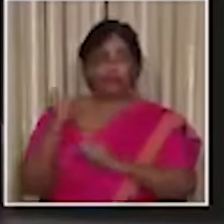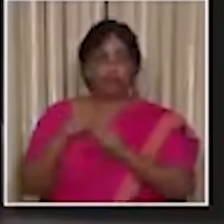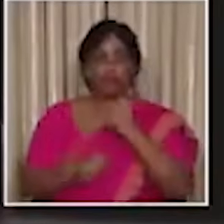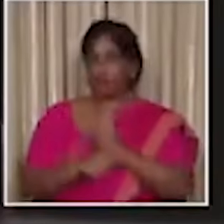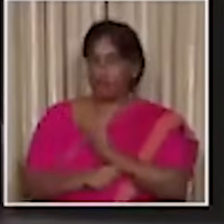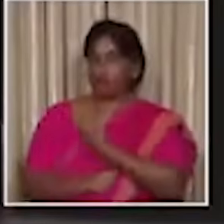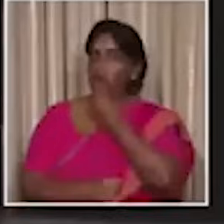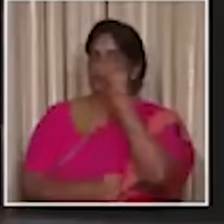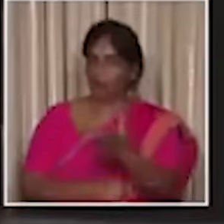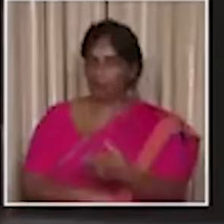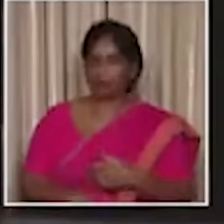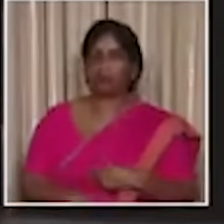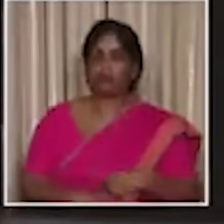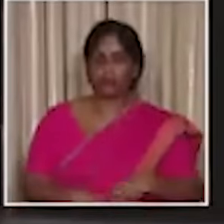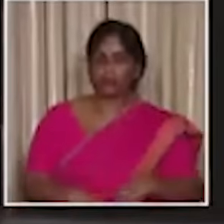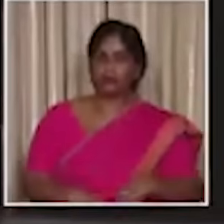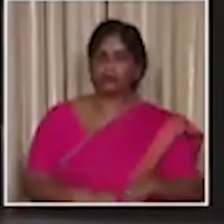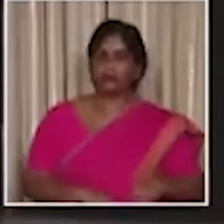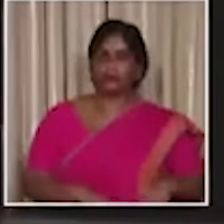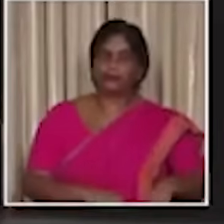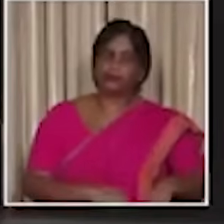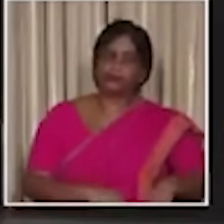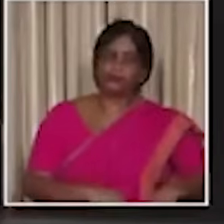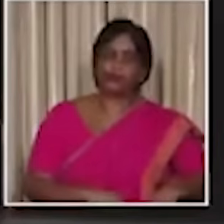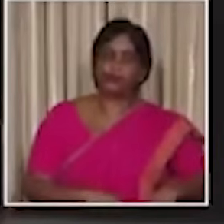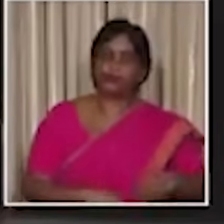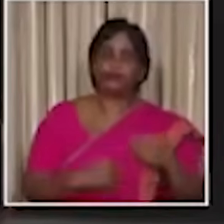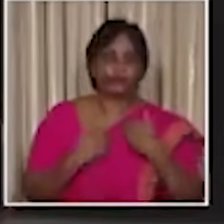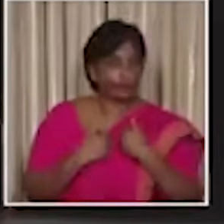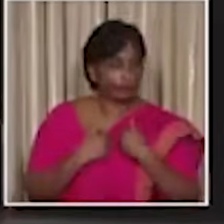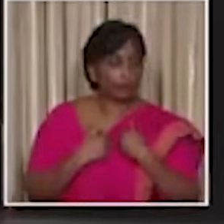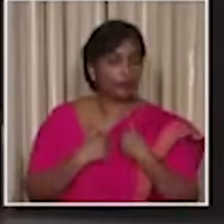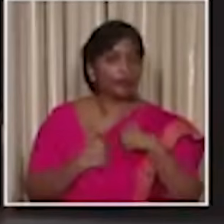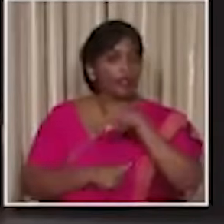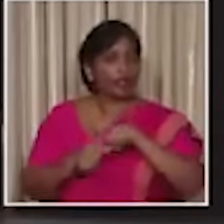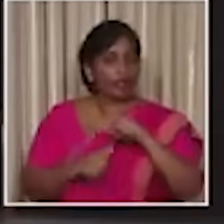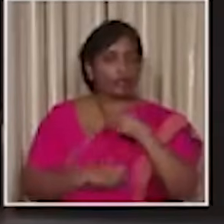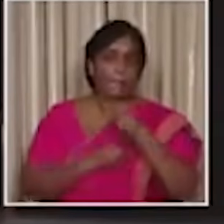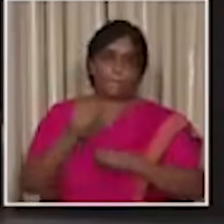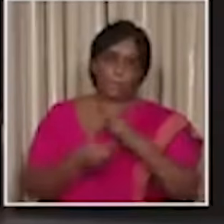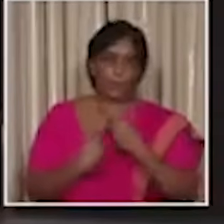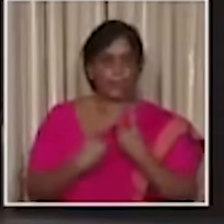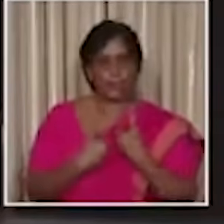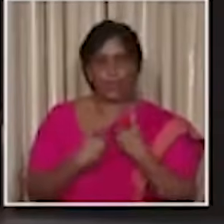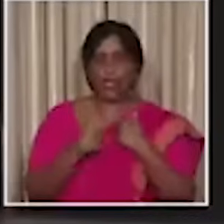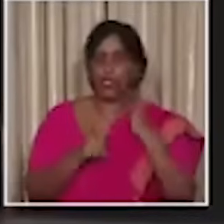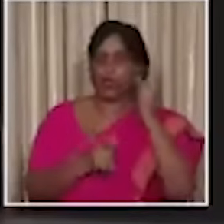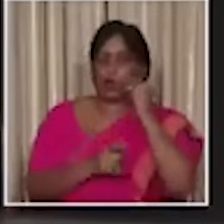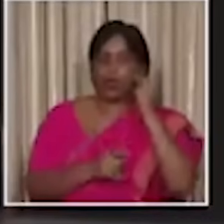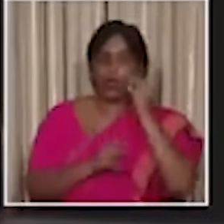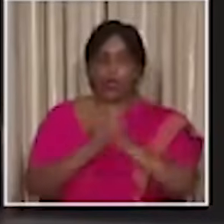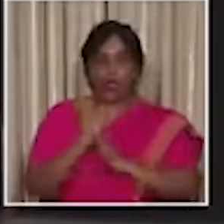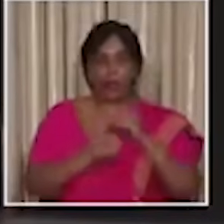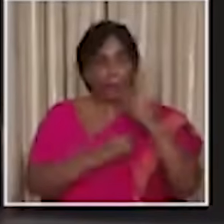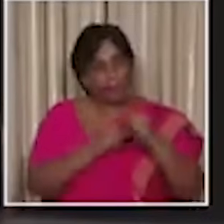ආණ්ඩුවට. ආණ්ඩුවට දෙන්න සූදානම් 350. සම මං අපේ ආයතනේ බිස්නස් ආයතනය. අනුර කුමාර ඇමතුමා කම්පැනියක්